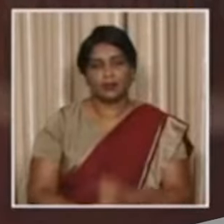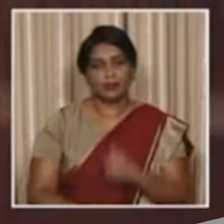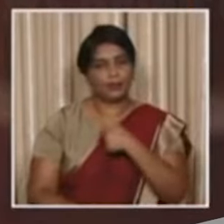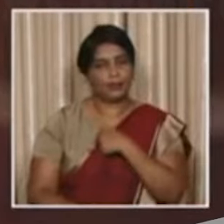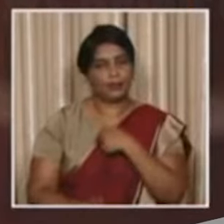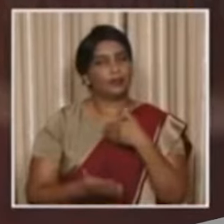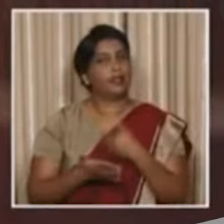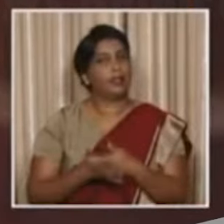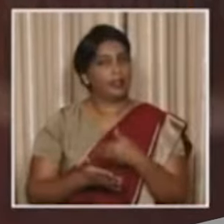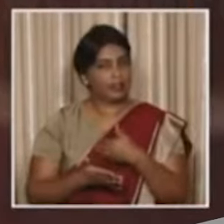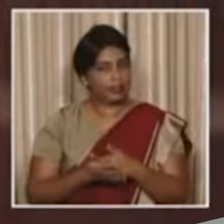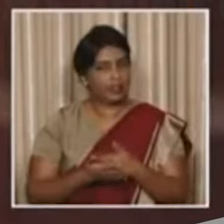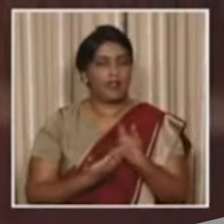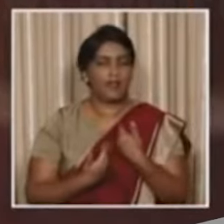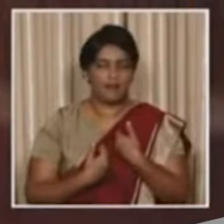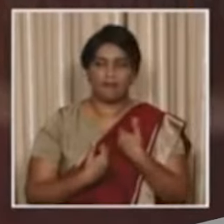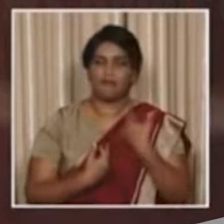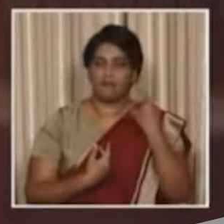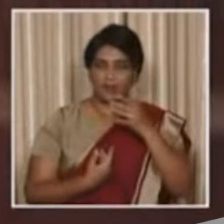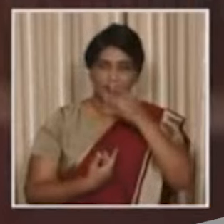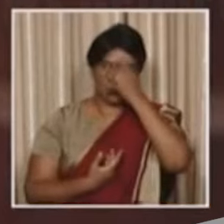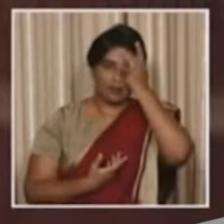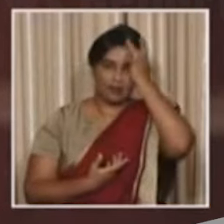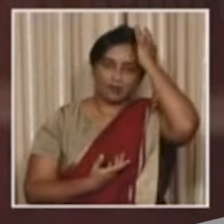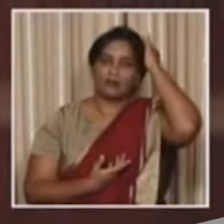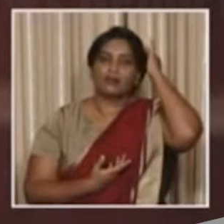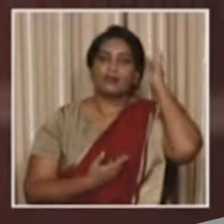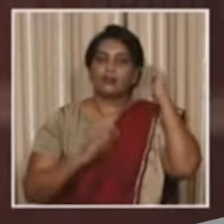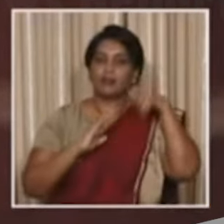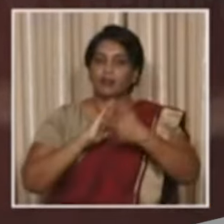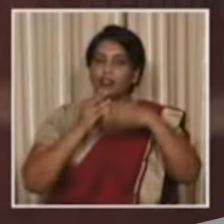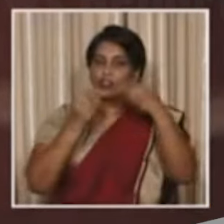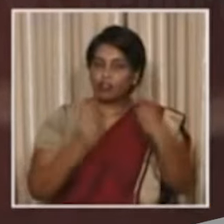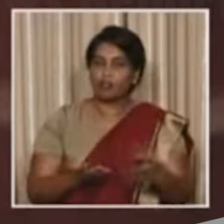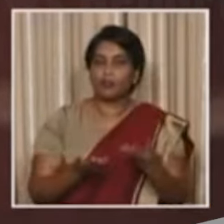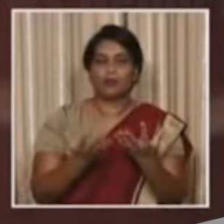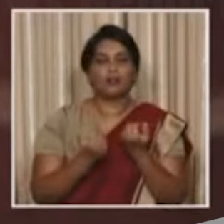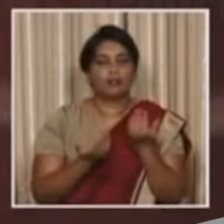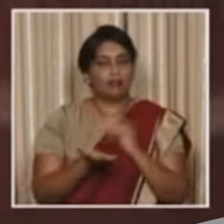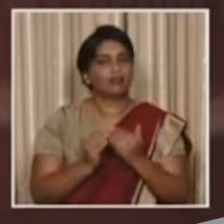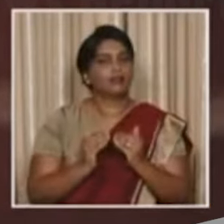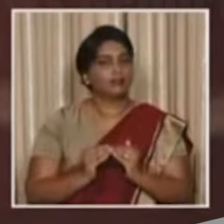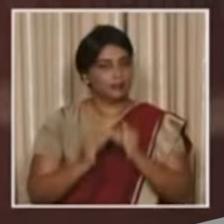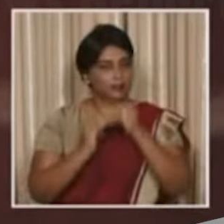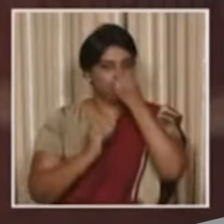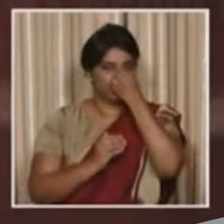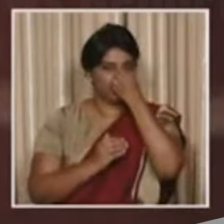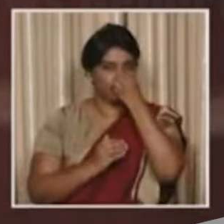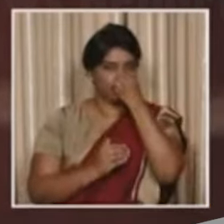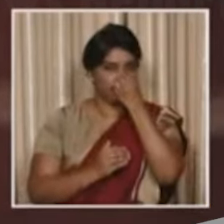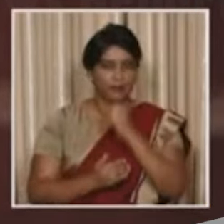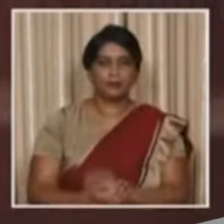හදවතේ තෙතමනයක් තියෙන නිසා තමයි කඩාවැටිච්ච රට අපි බාරගත්තේ නැවත ගොඩ ගන්නම් කියලා.